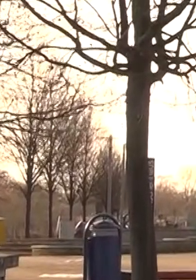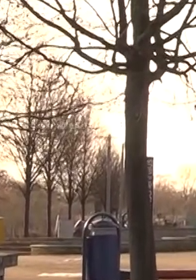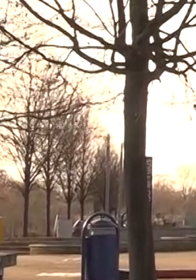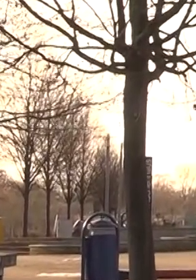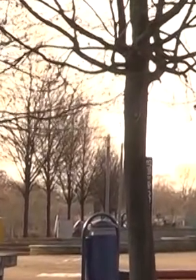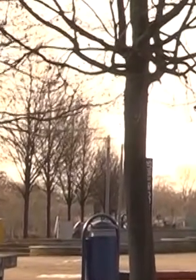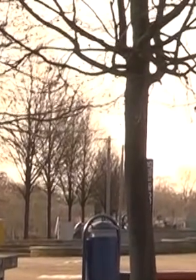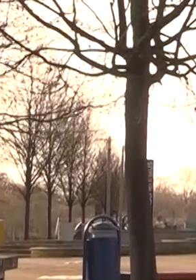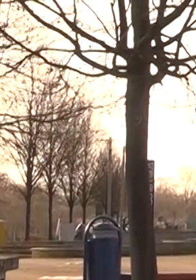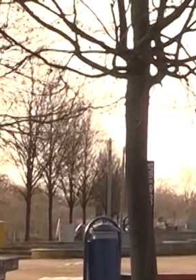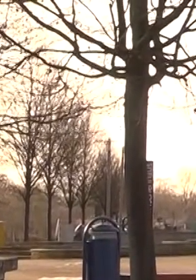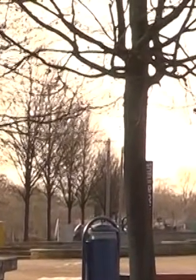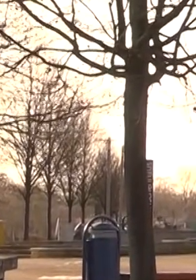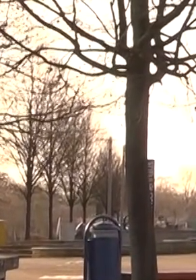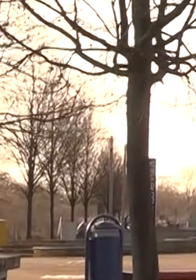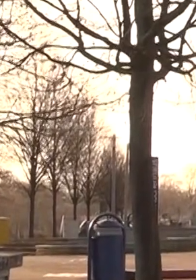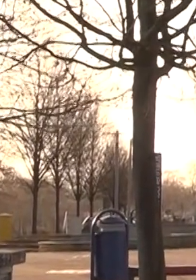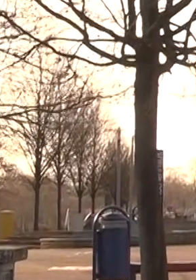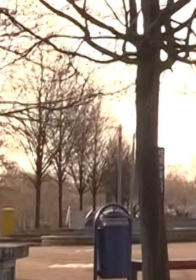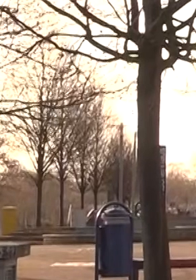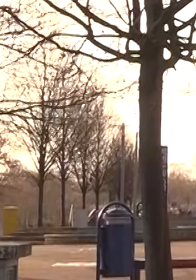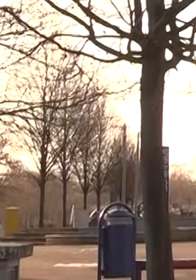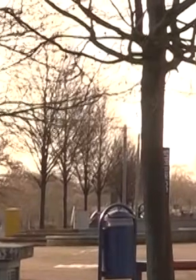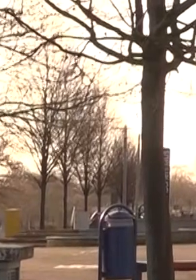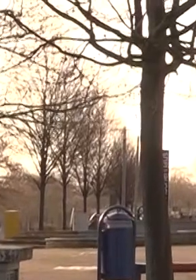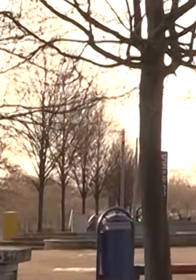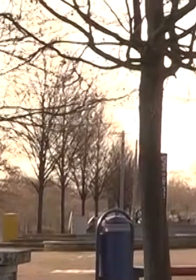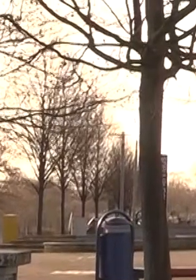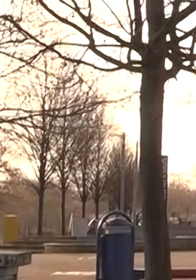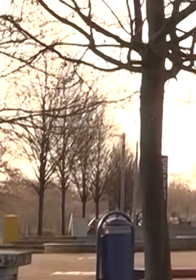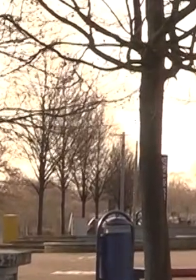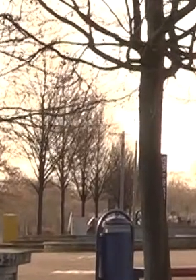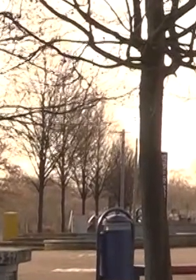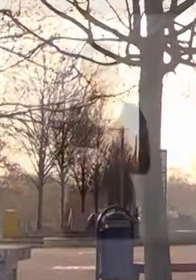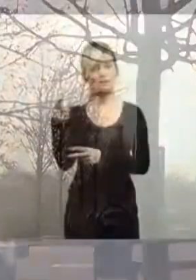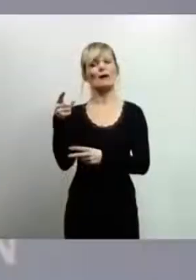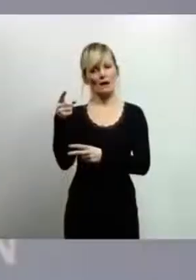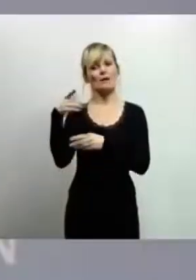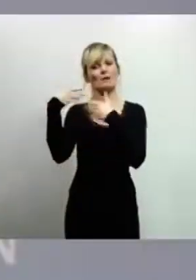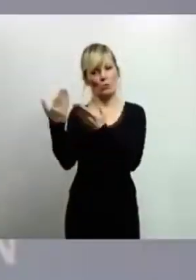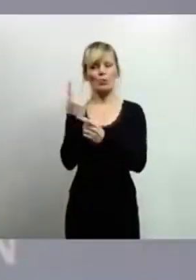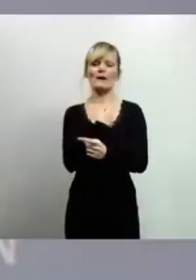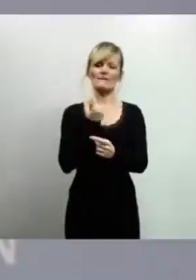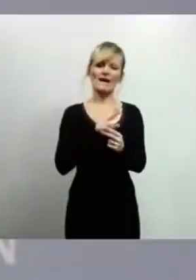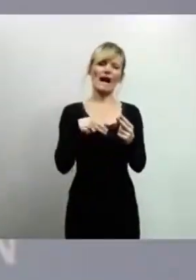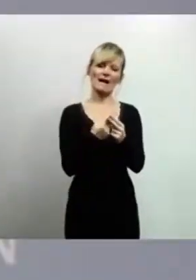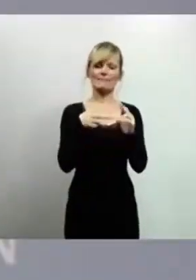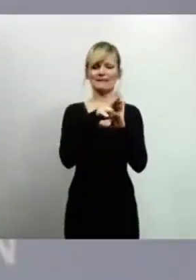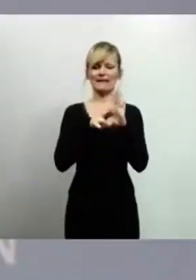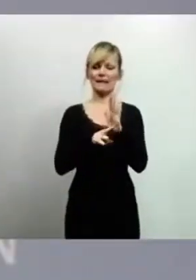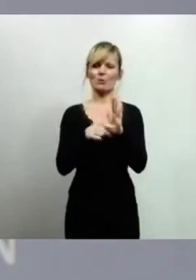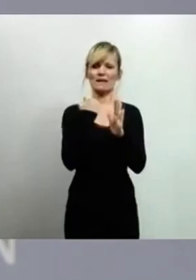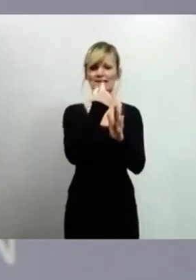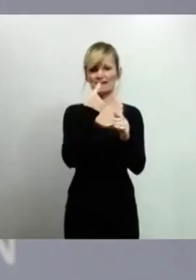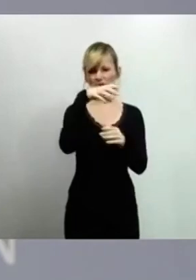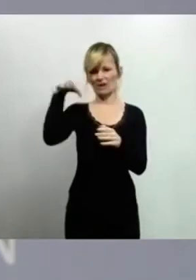Abstand wichtigste Änderung ist aber, wo welche Masken ab morgen getragen werden müssen. Die Pflicht zum Tragen einer